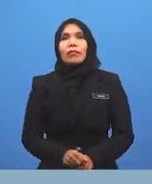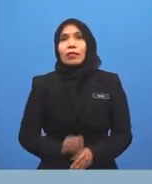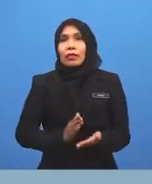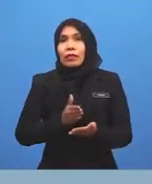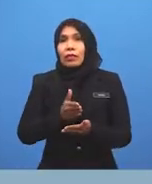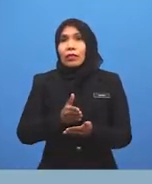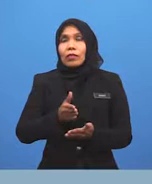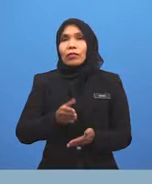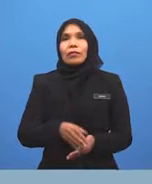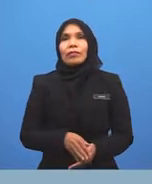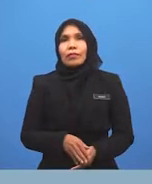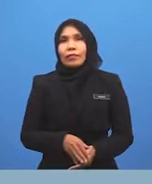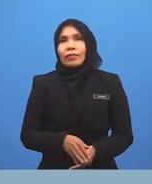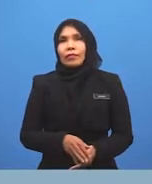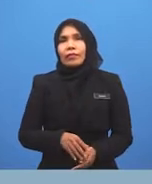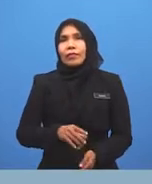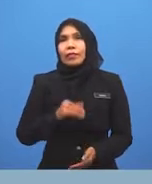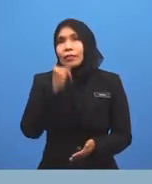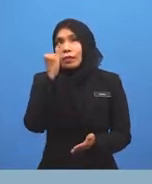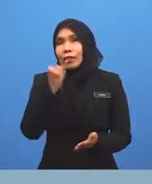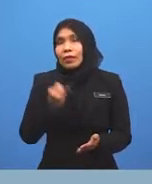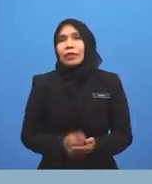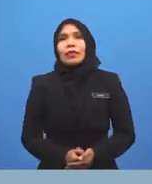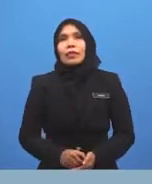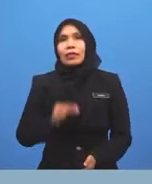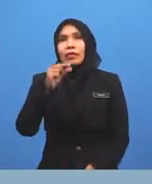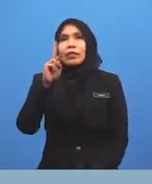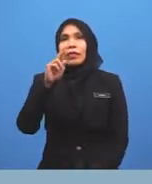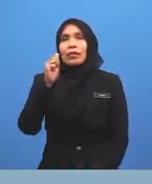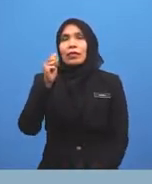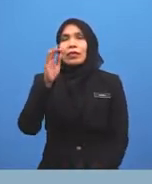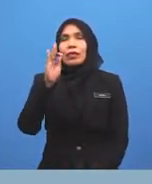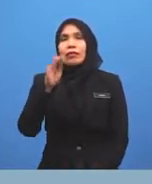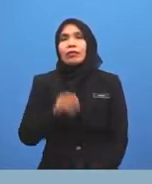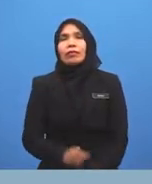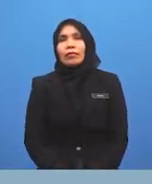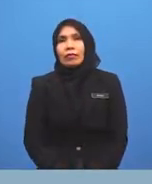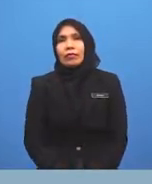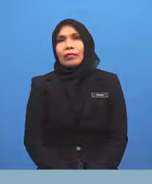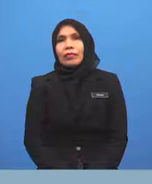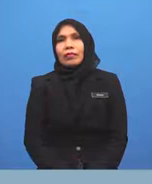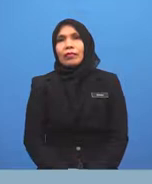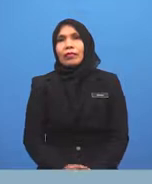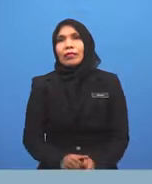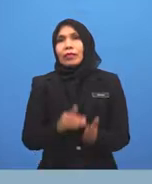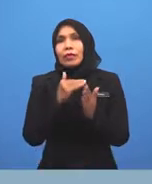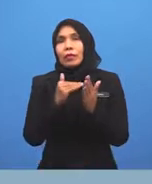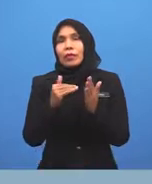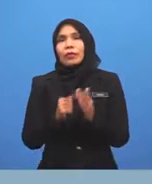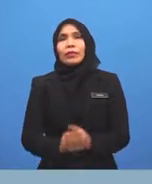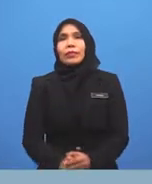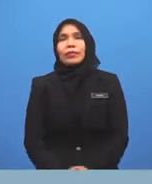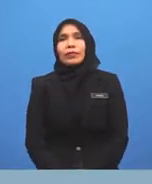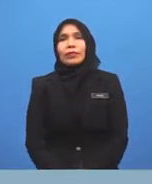lakaran pada graf akan menghasilkan separuh pusingan lengkap yang sama seperti yang dipaparkan pada paparan